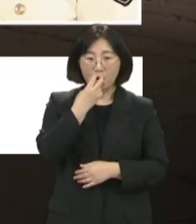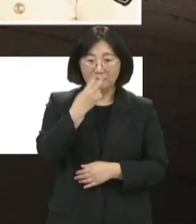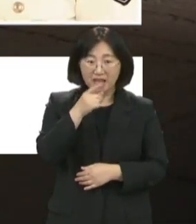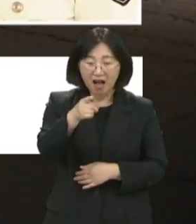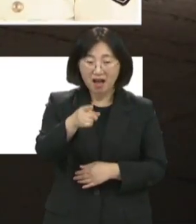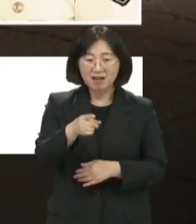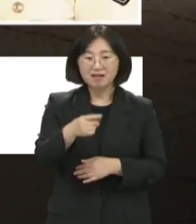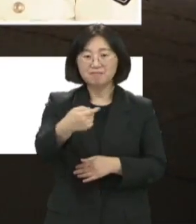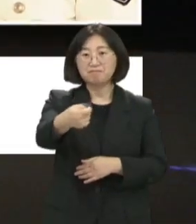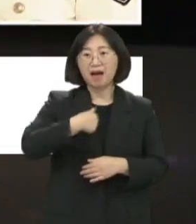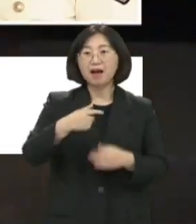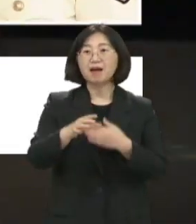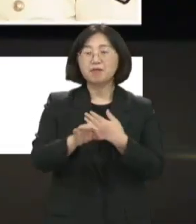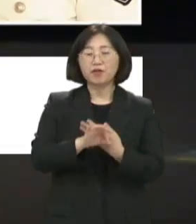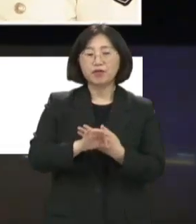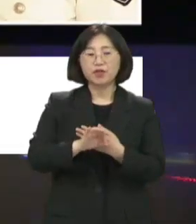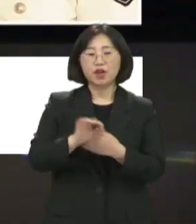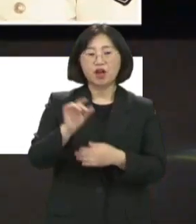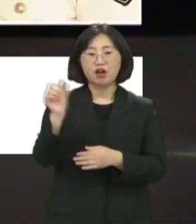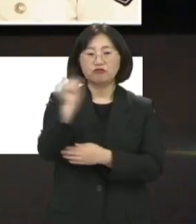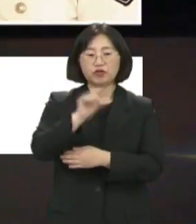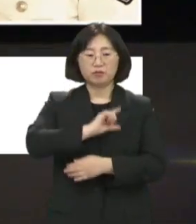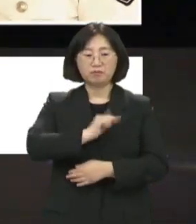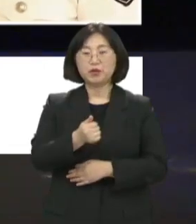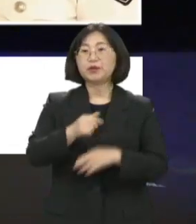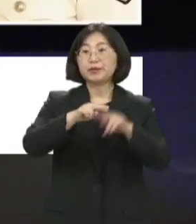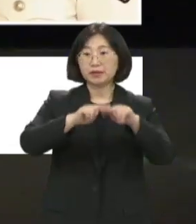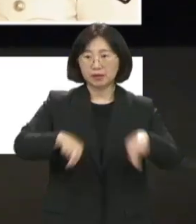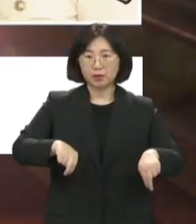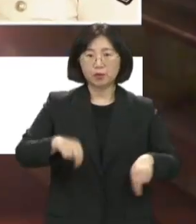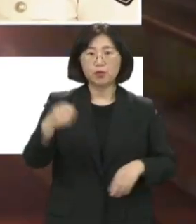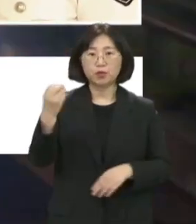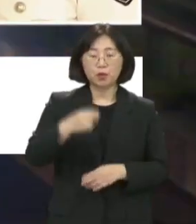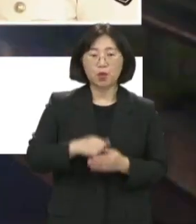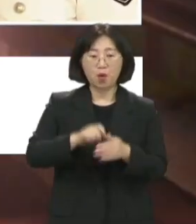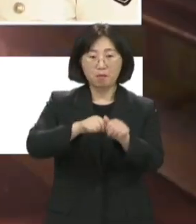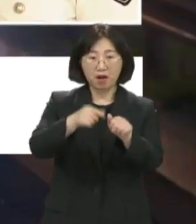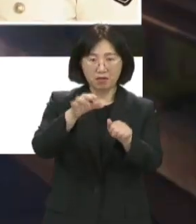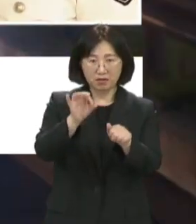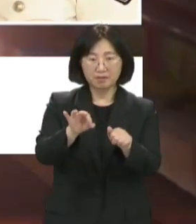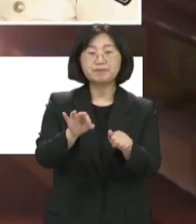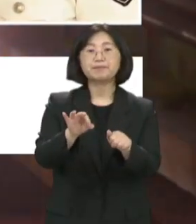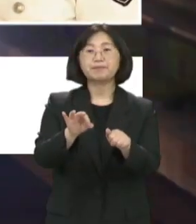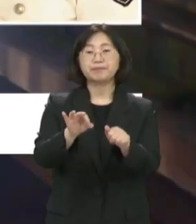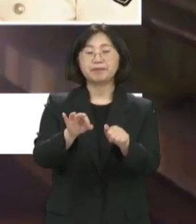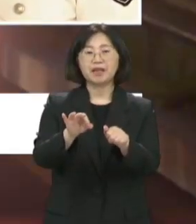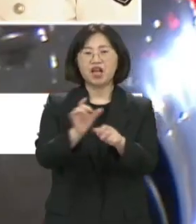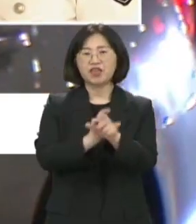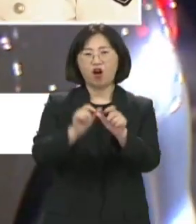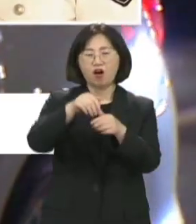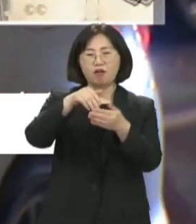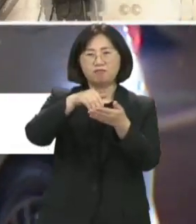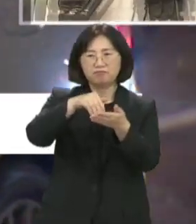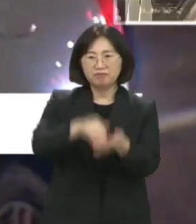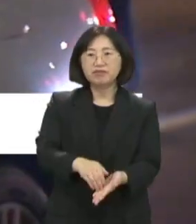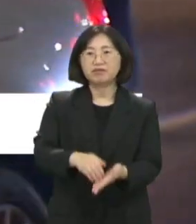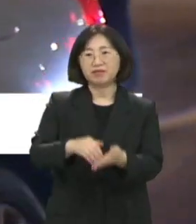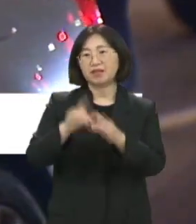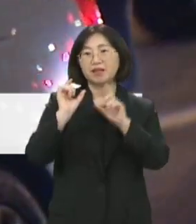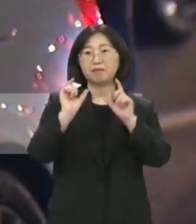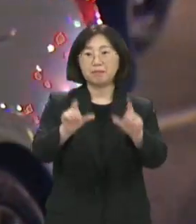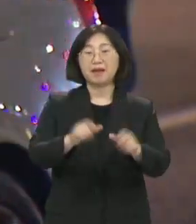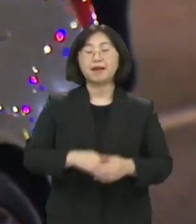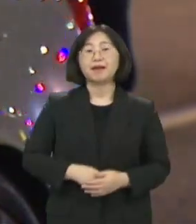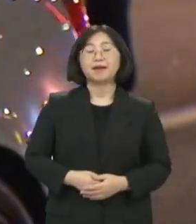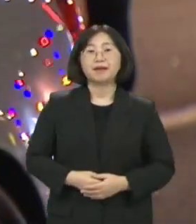되면 그 운전면허는 당연히 소니다 또한 그 벌금 등에 있어서도 더 중하게 부과되고